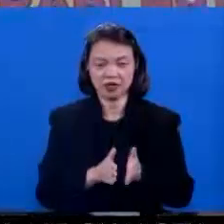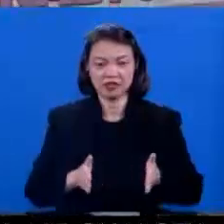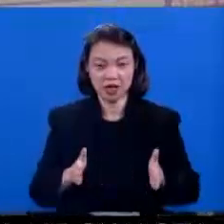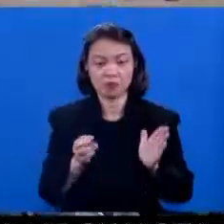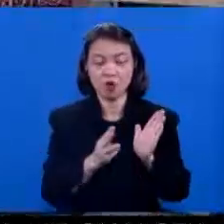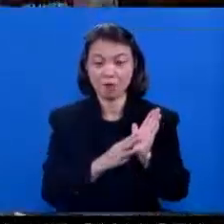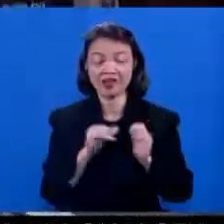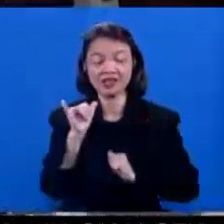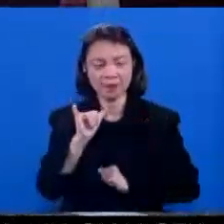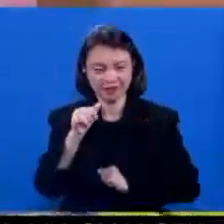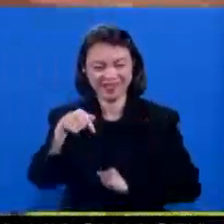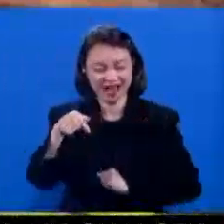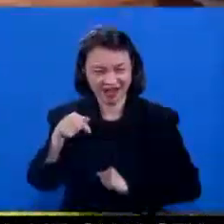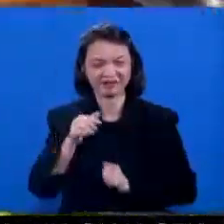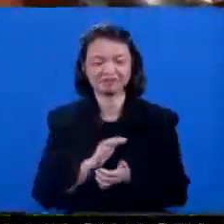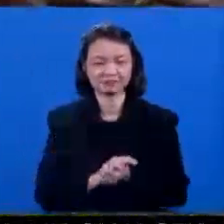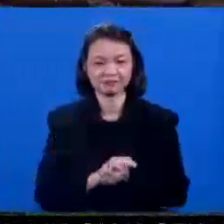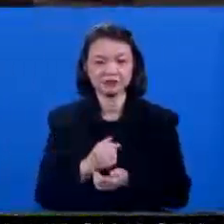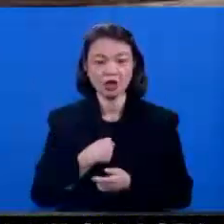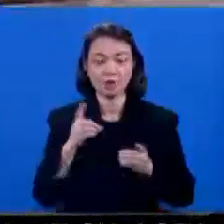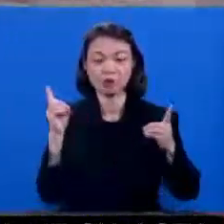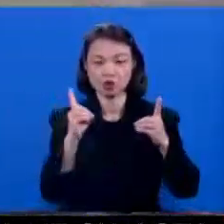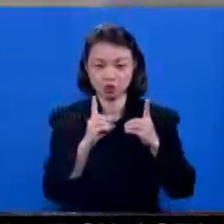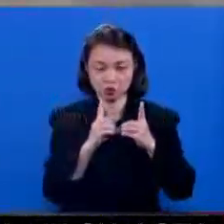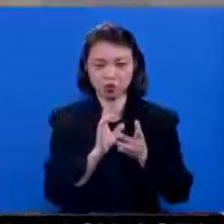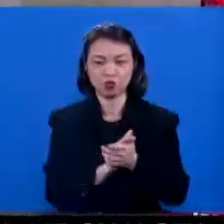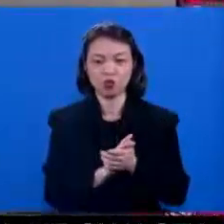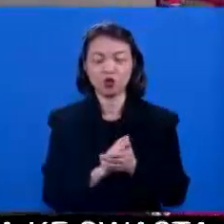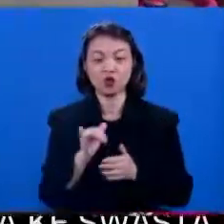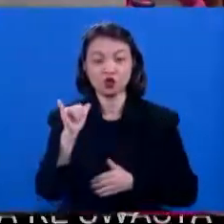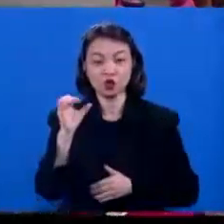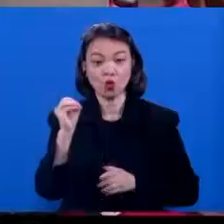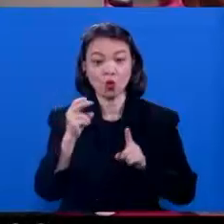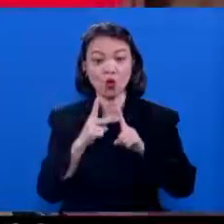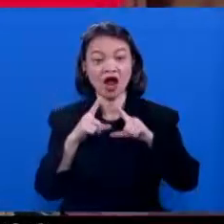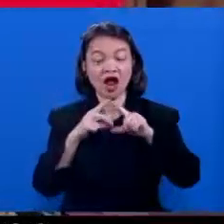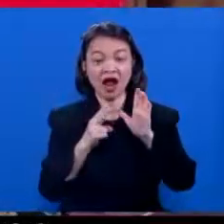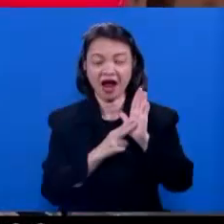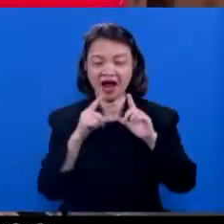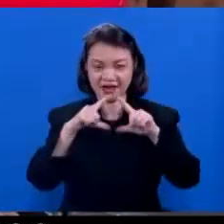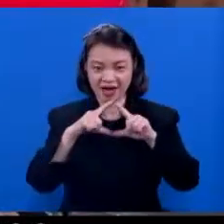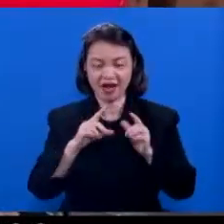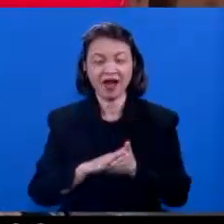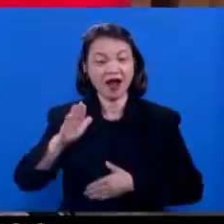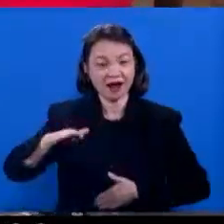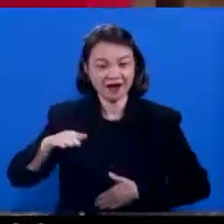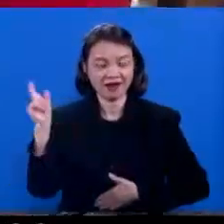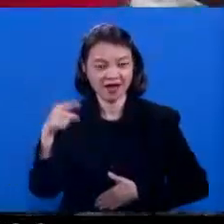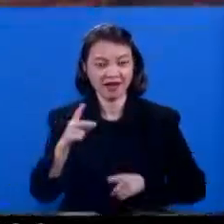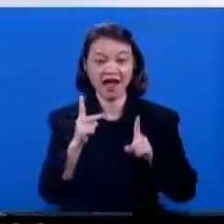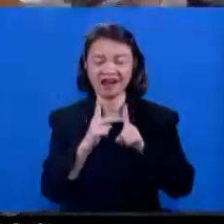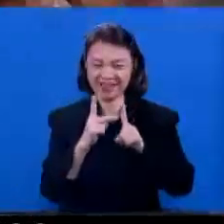Yamin. Saya bertemu Yohana, pemilik usaha Serabi Noto Suman Nyonya Handayani yang merupakan anak kandung dari